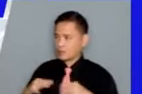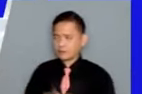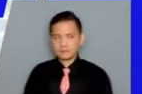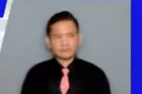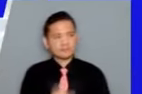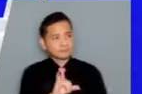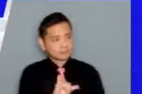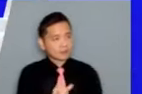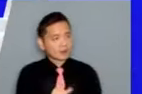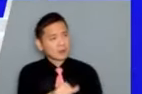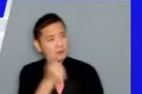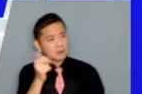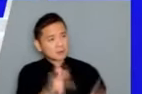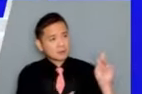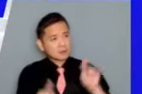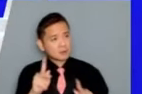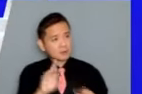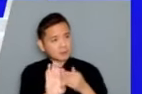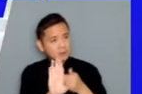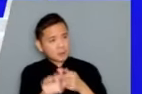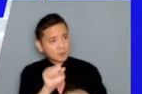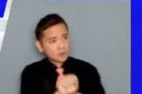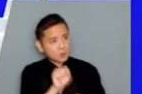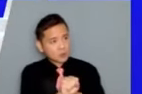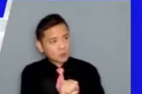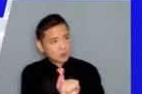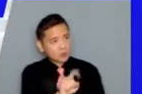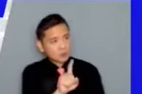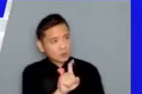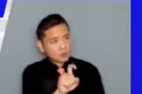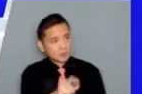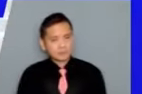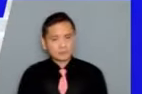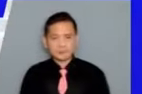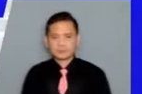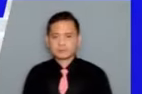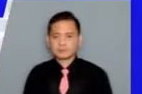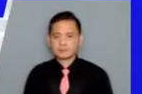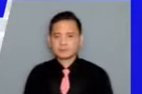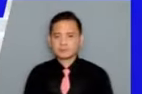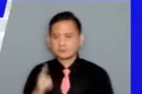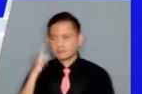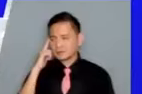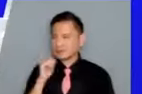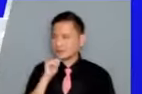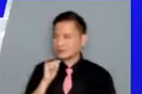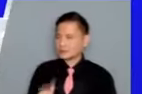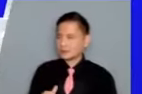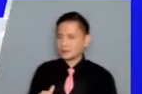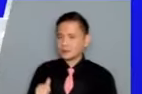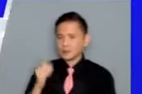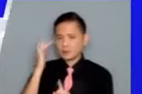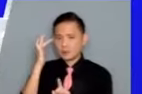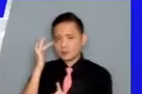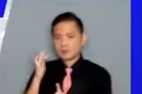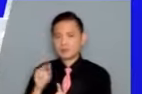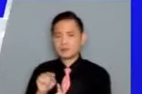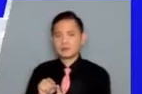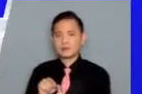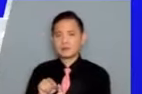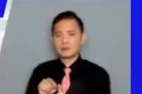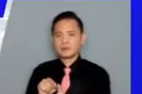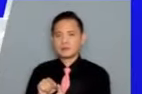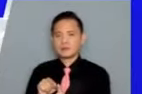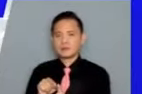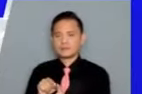ng earthquake na yan? Kami po nagbalik trabaho po kami kagad kasi hindi naman po nasira yung mga gamit